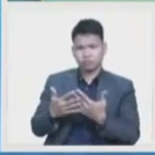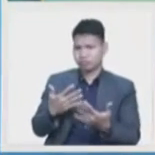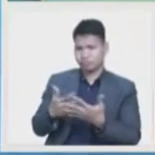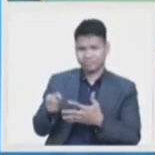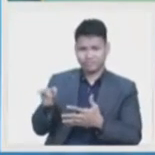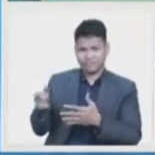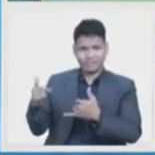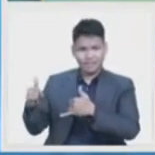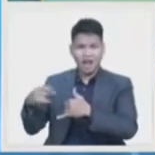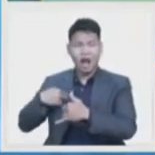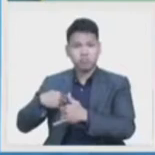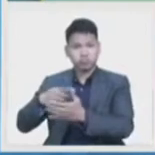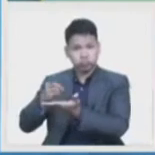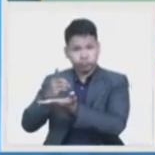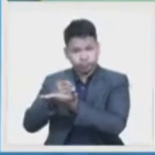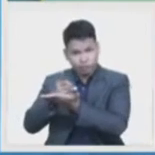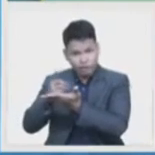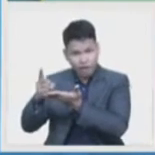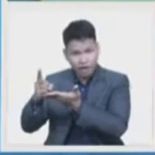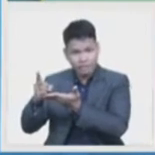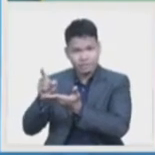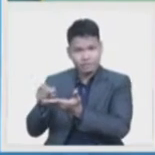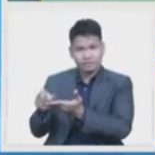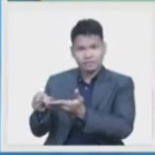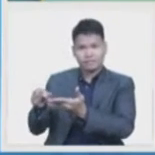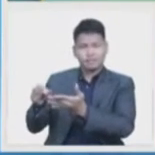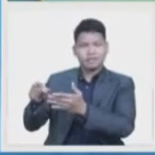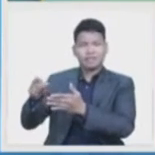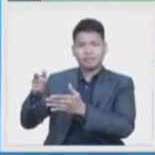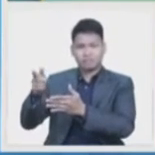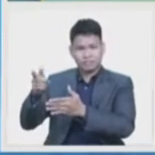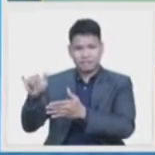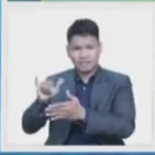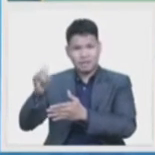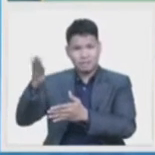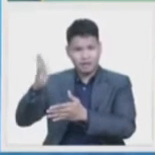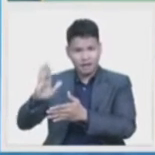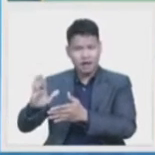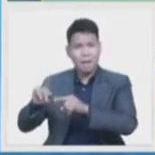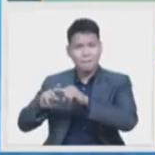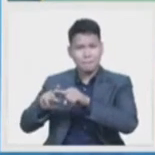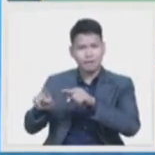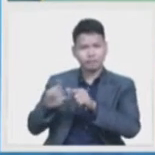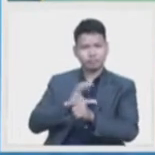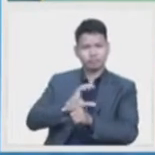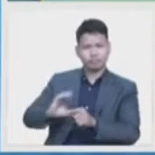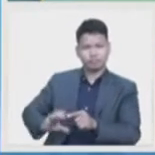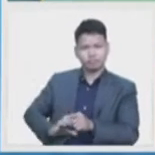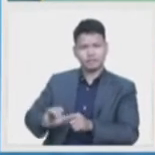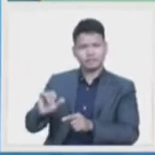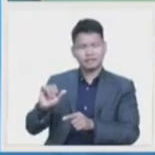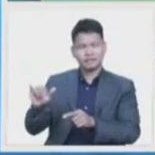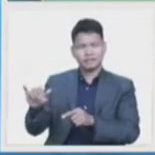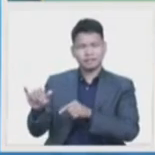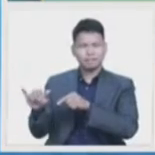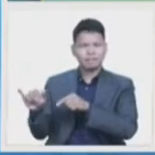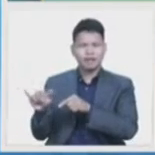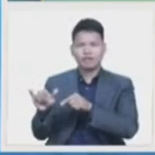Dios, siya wala mag-isip sa iyang pagkasama sa Dios. Ingon sa usa ka butang